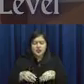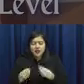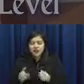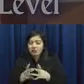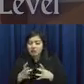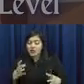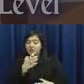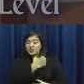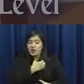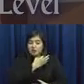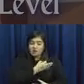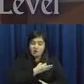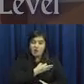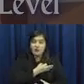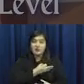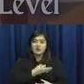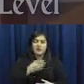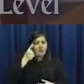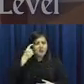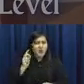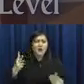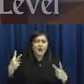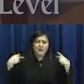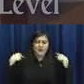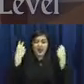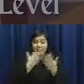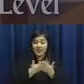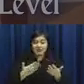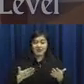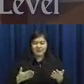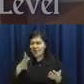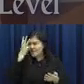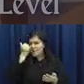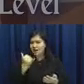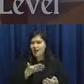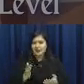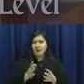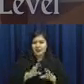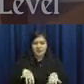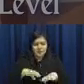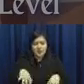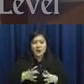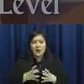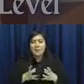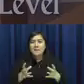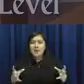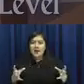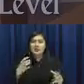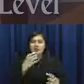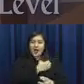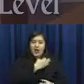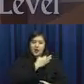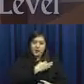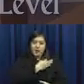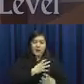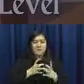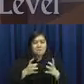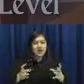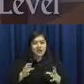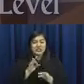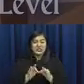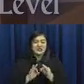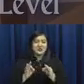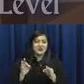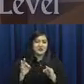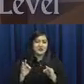sa wala? Ba't ka pa nagpagod kung wala rin naman kahirat na? Lugi ang kumpanya. Lugi ang kumpanya. Sir Rudy, may gusto mo, anong yeah, gusto mo?